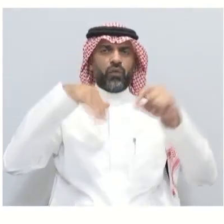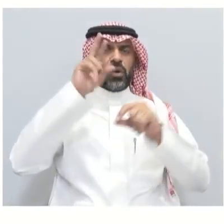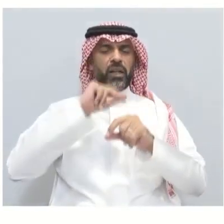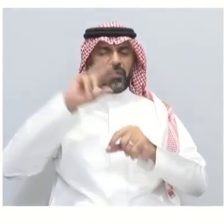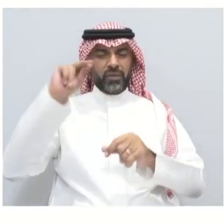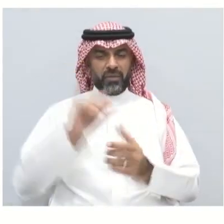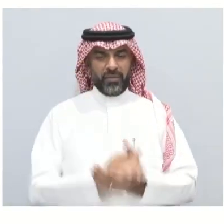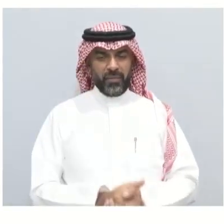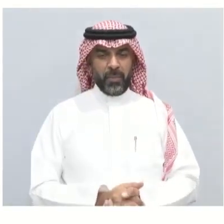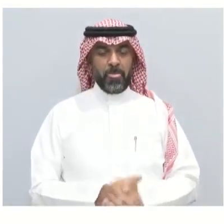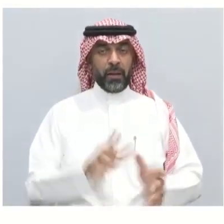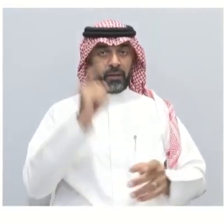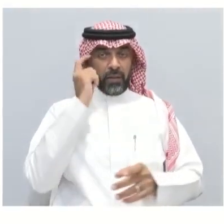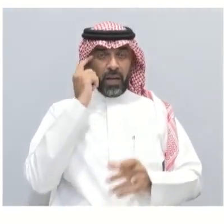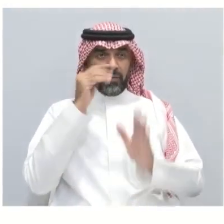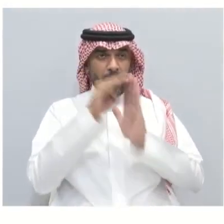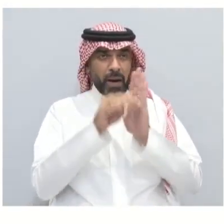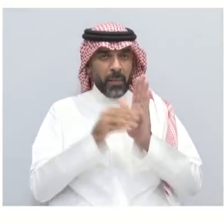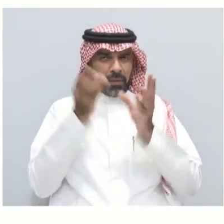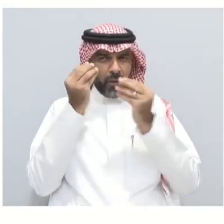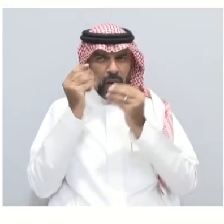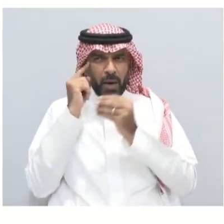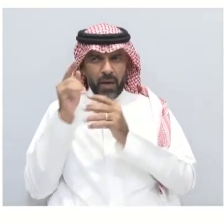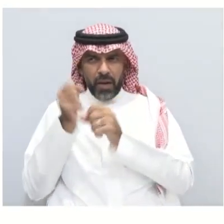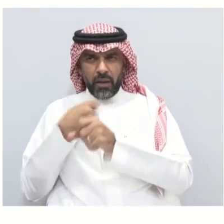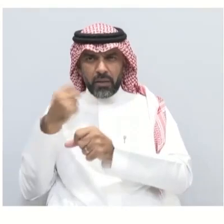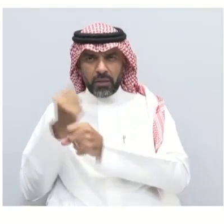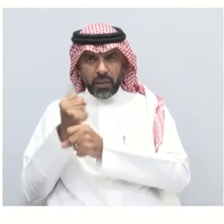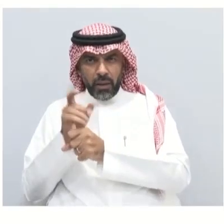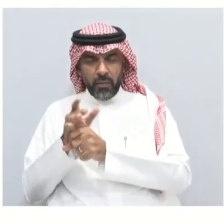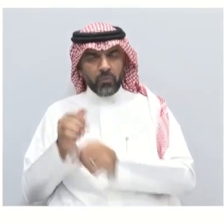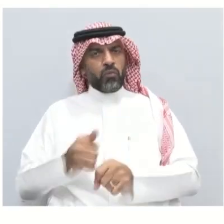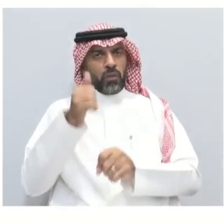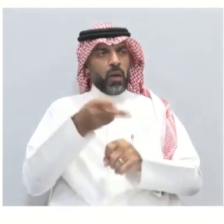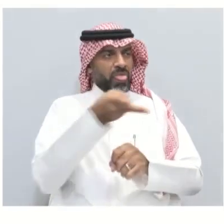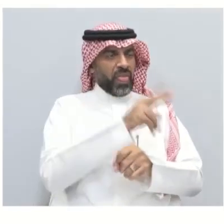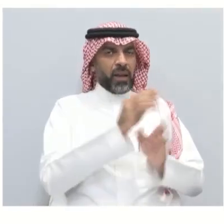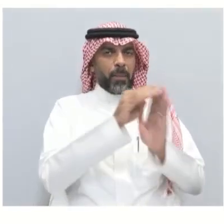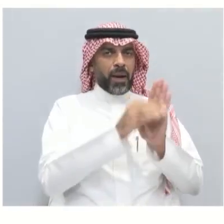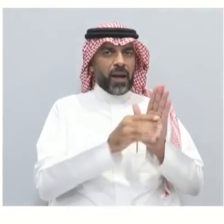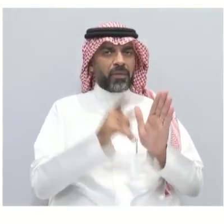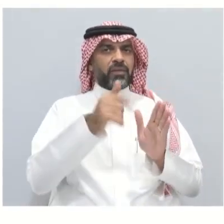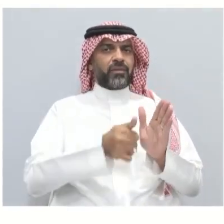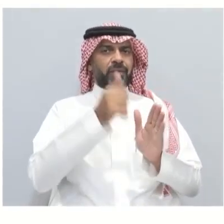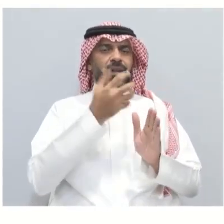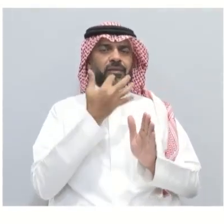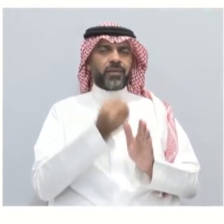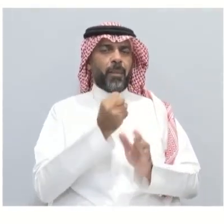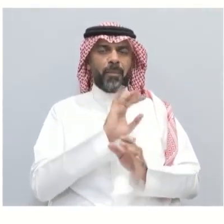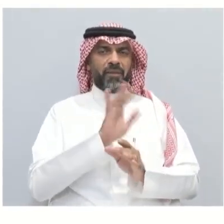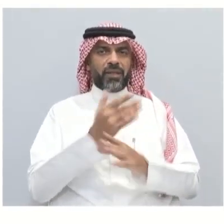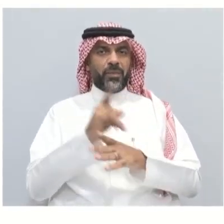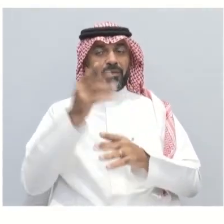فهذا يعني اذا تعلمت على برنامج واحد تستطيع التعامل وتستطيع استخدام اي برنامج فلن يكون من الصعب عليك استخدام اي